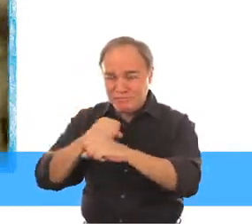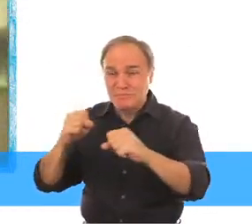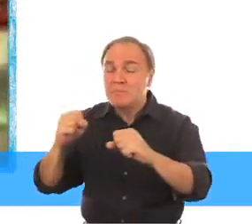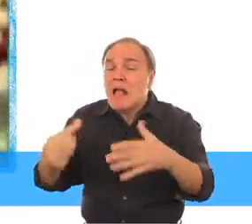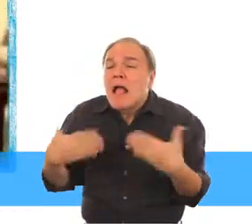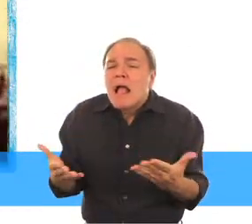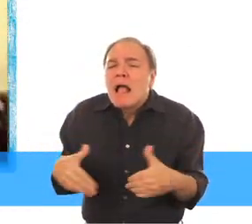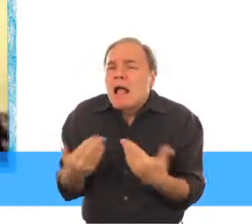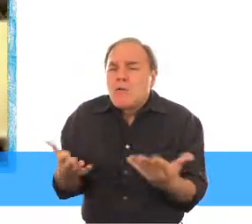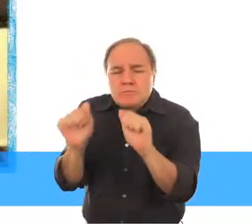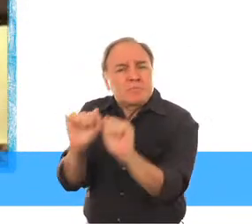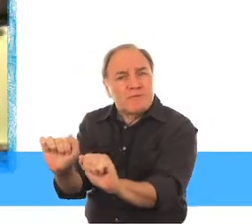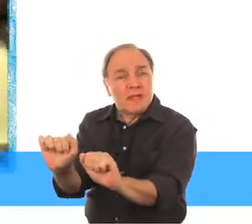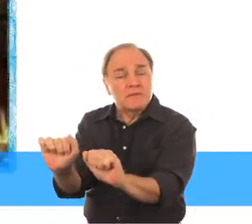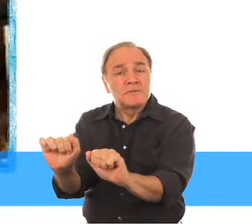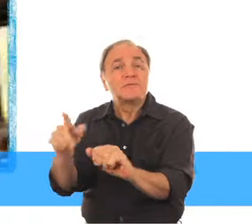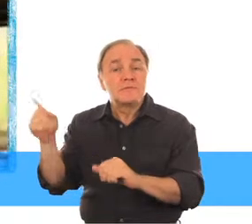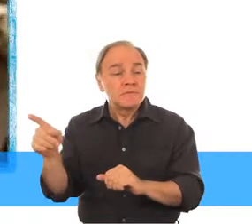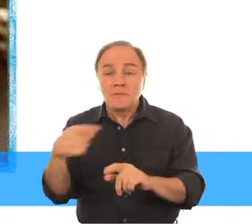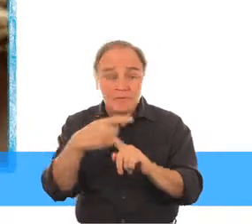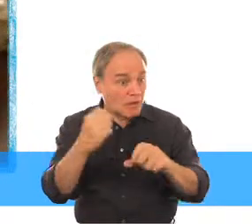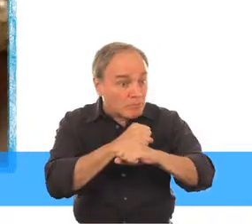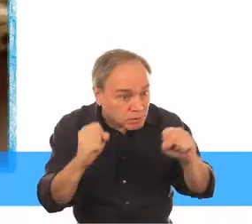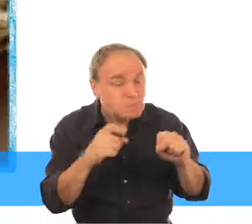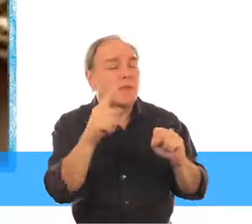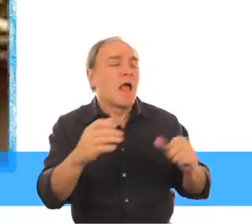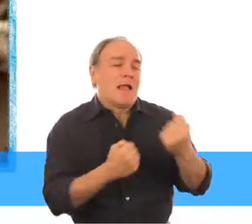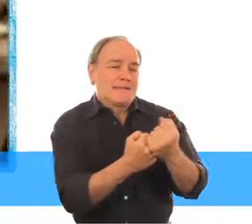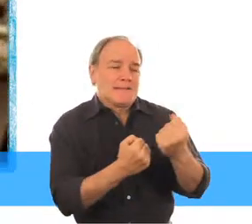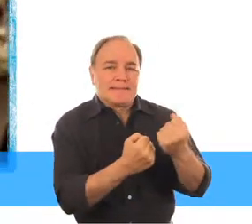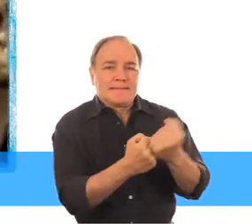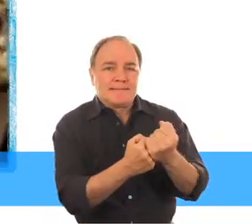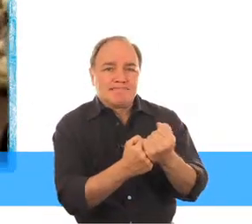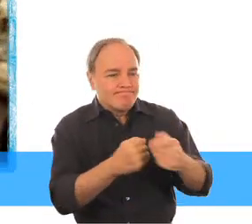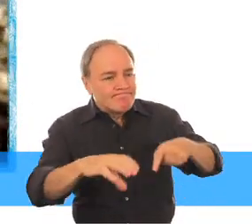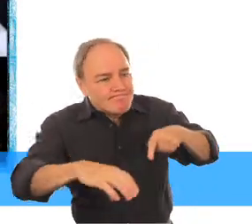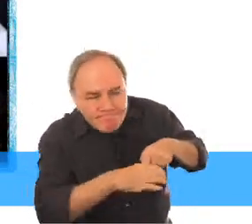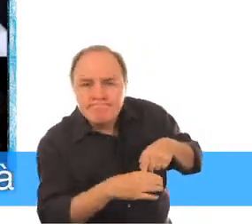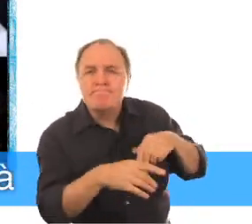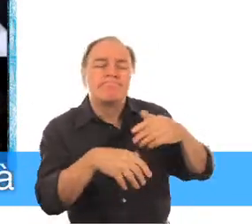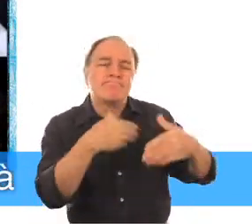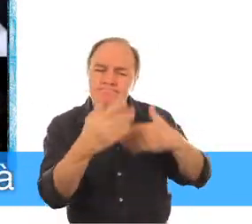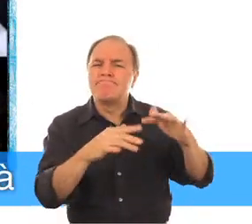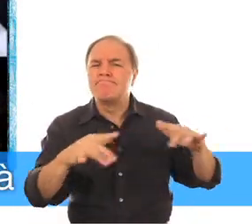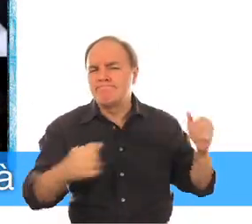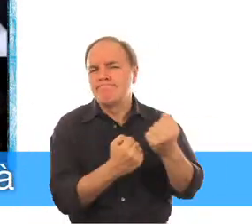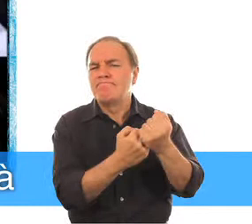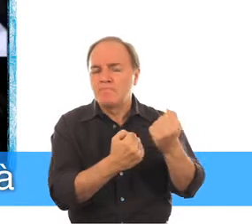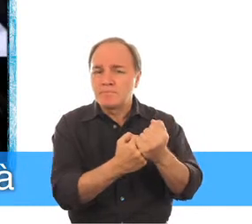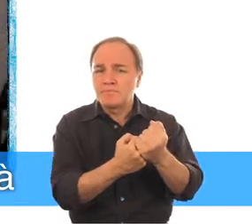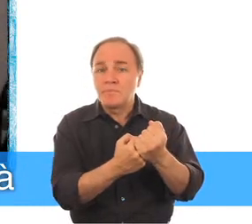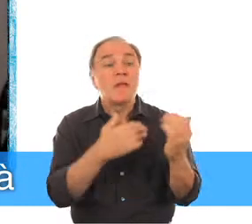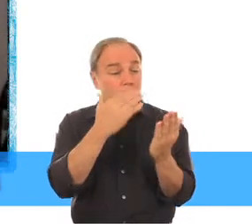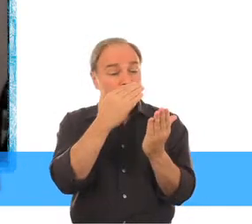réhabilitation pour les survivants et les autres personnes handicapées. Le projet vise également à inciter le gouvernement du Sri Lanka